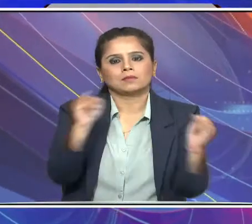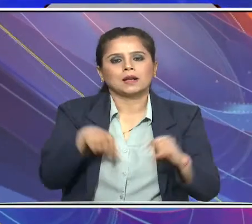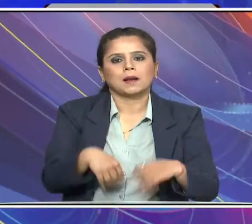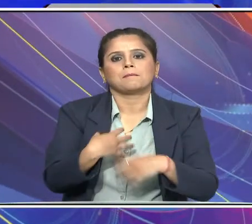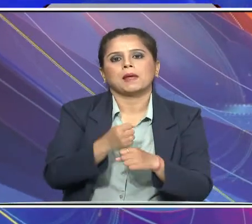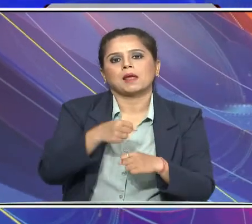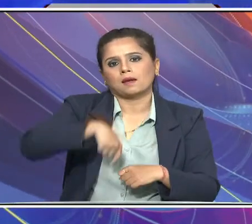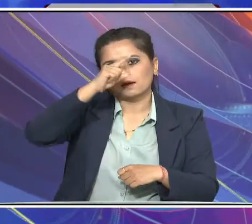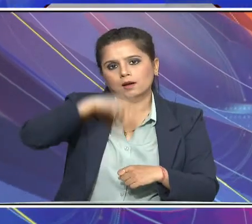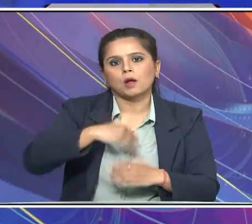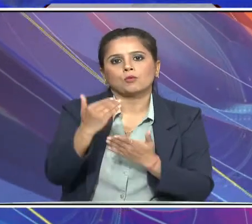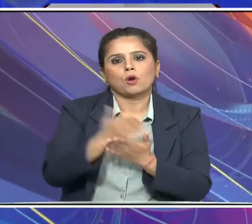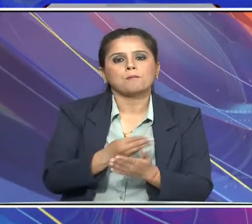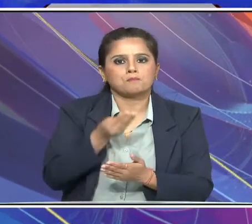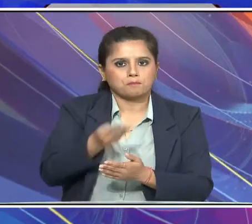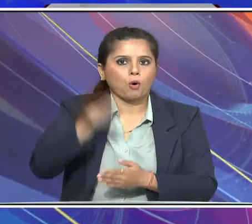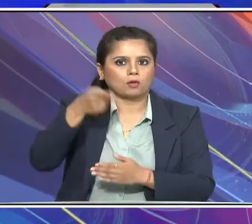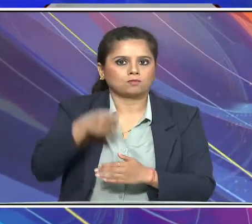प्रोग्राम